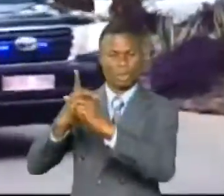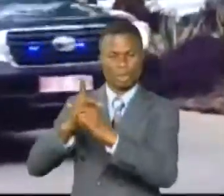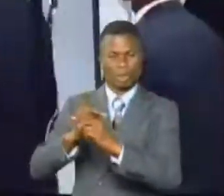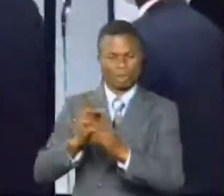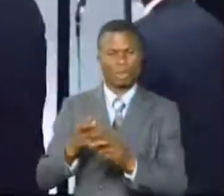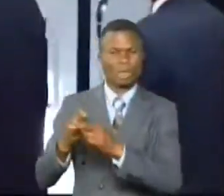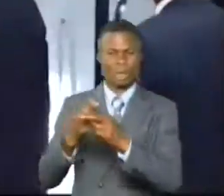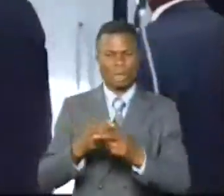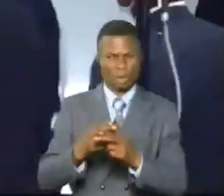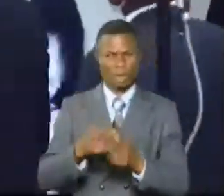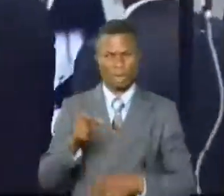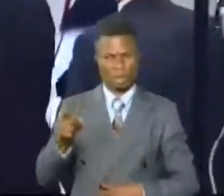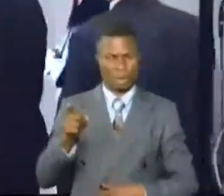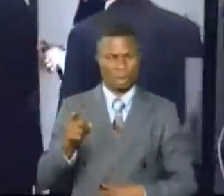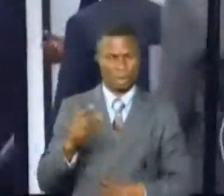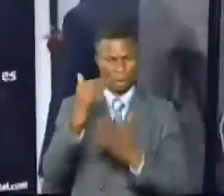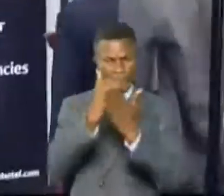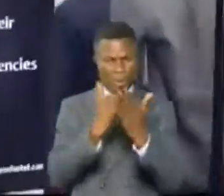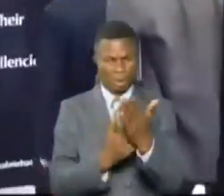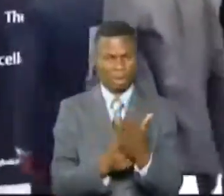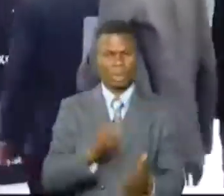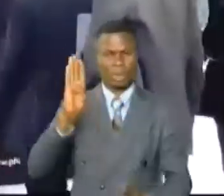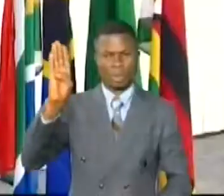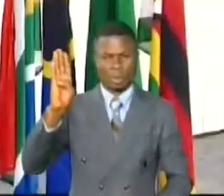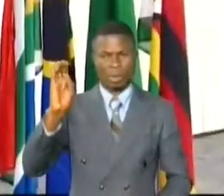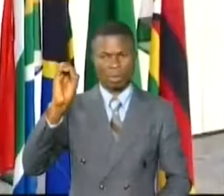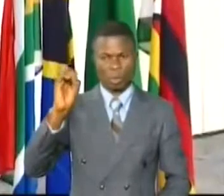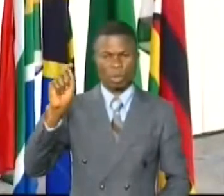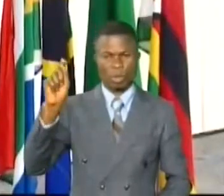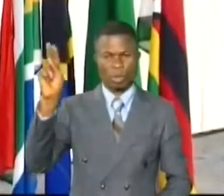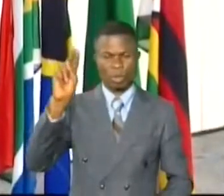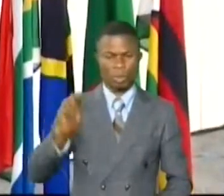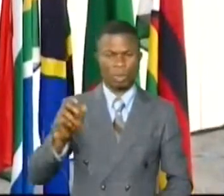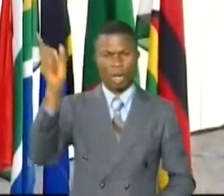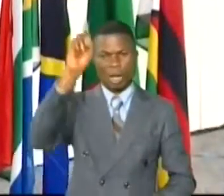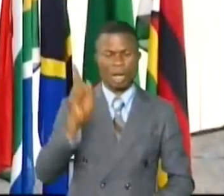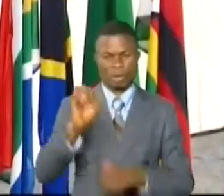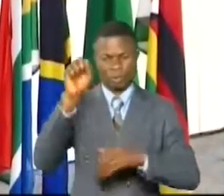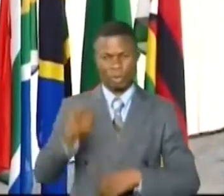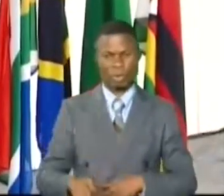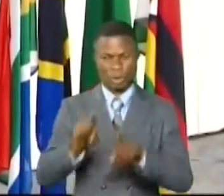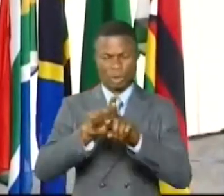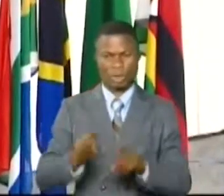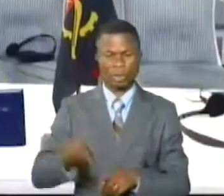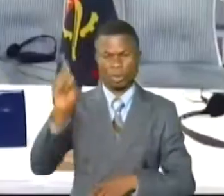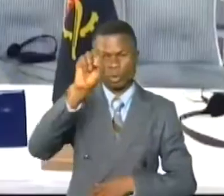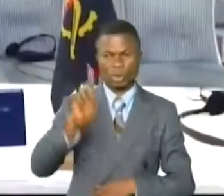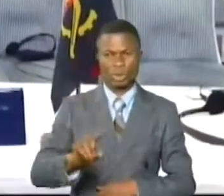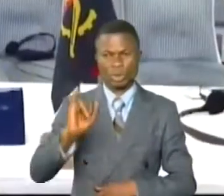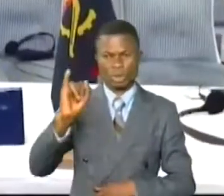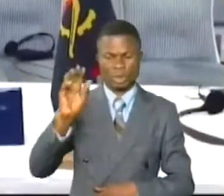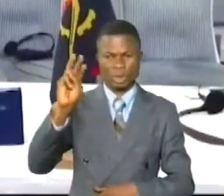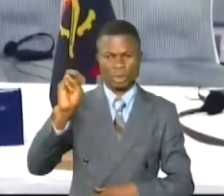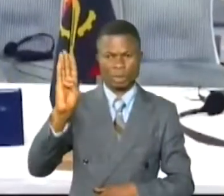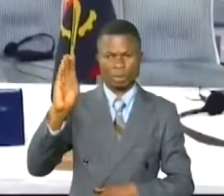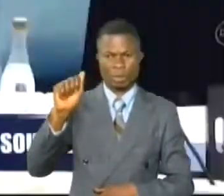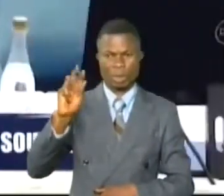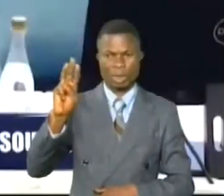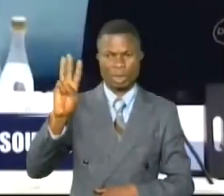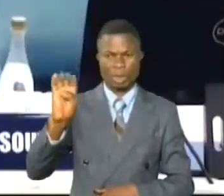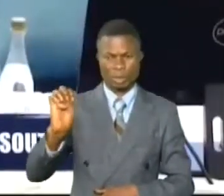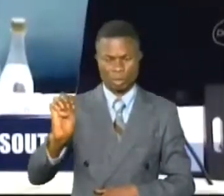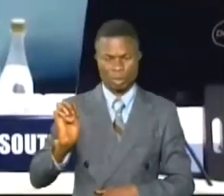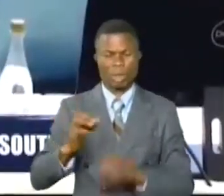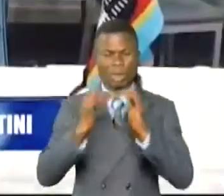SADC comprend le Botswana, l'Afrique du Sud et le Zimbabwe. Elle a pour objectif général la promotion de la paix et